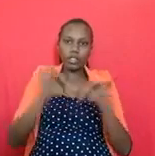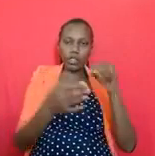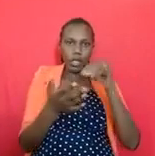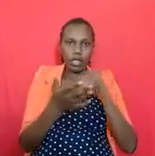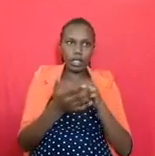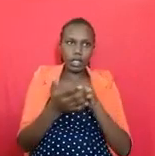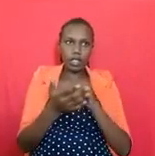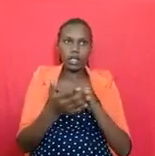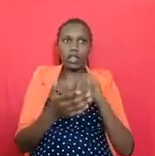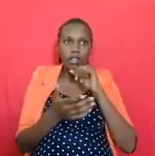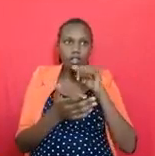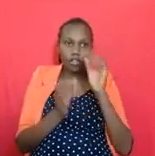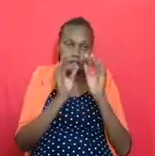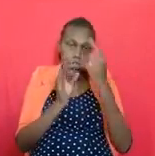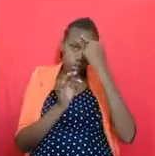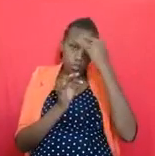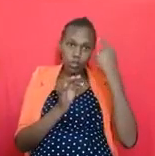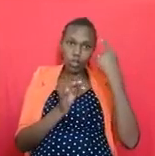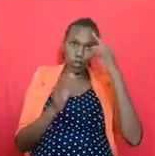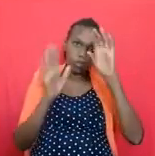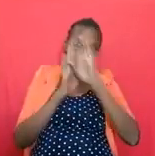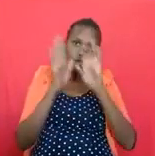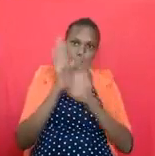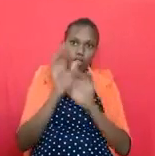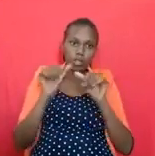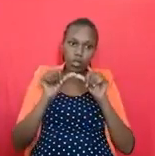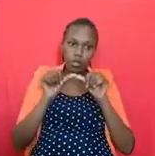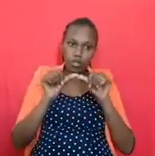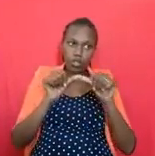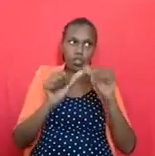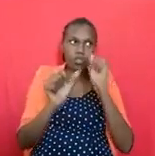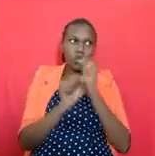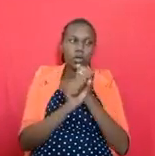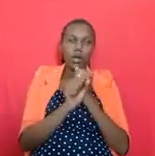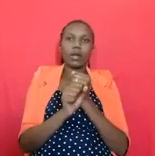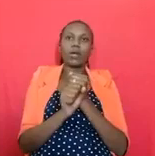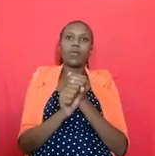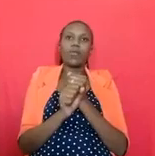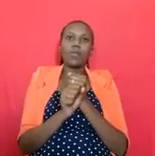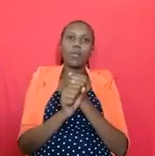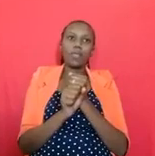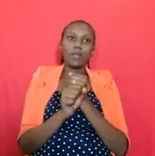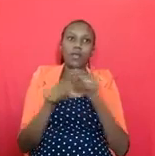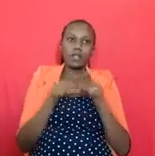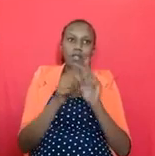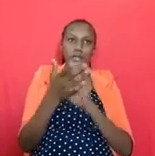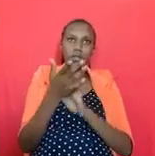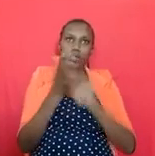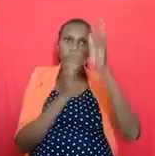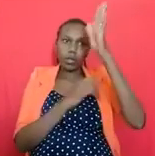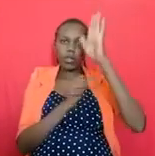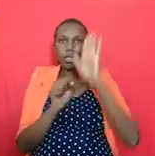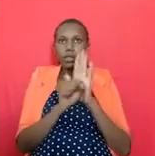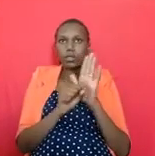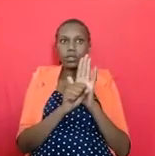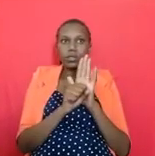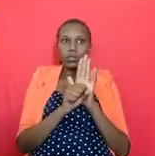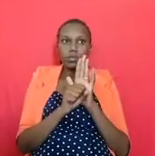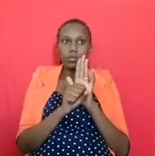No koroti gativa, adoa ya magia dhinabere na kuruta vira, na toga adega imuno.